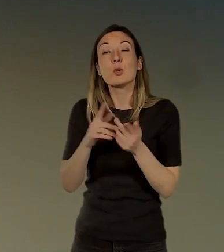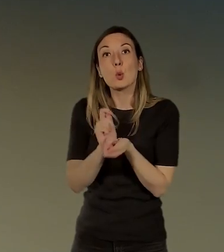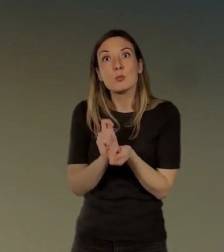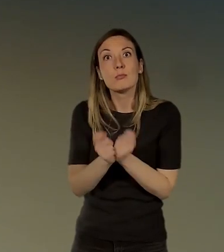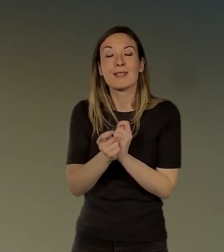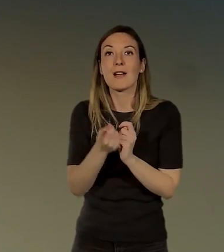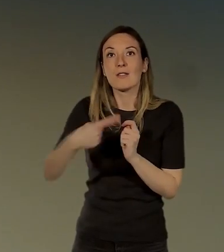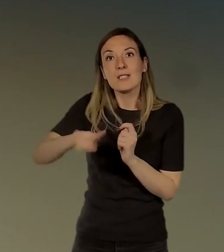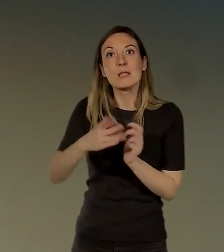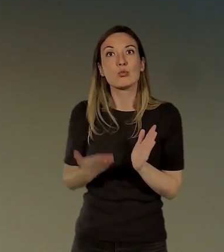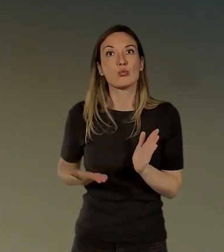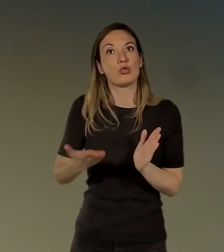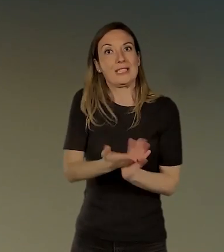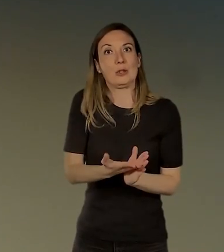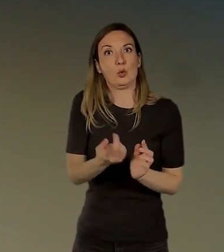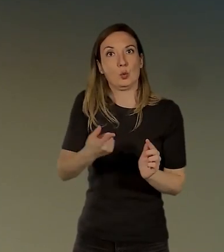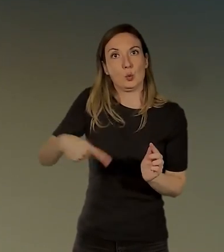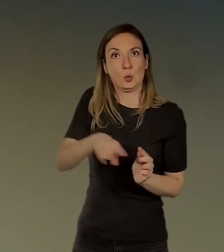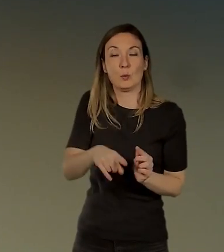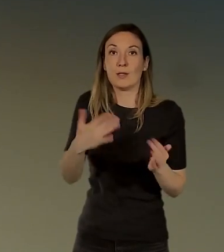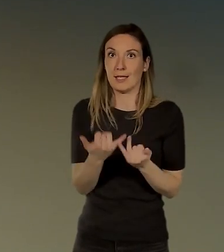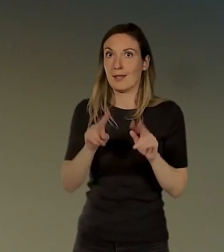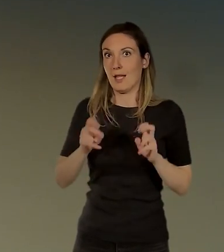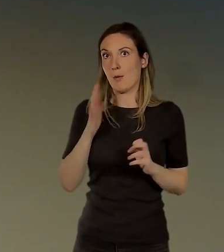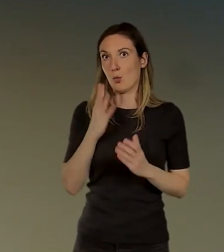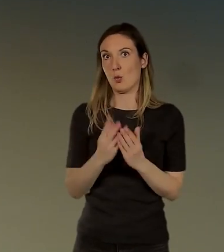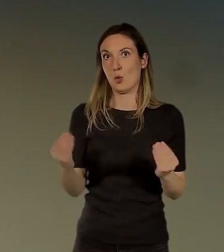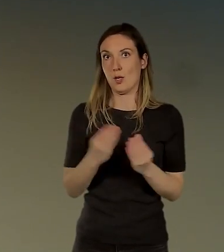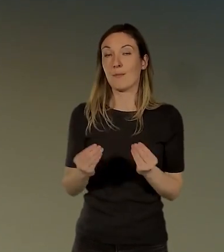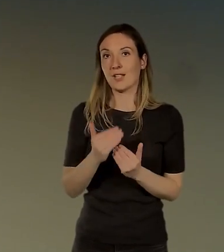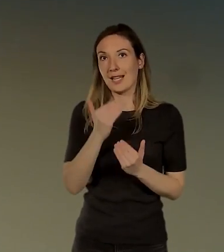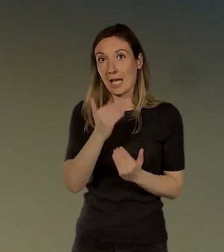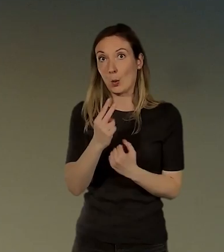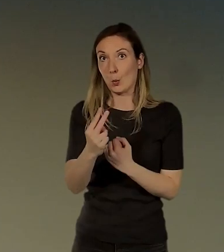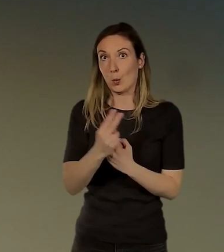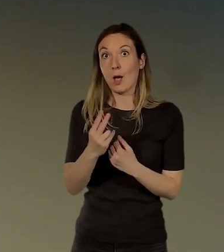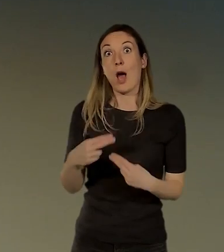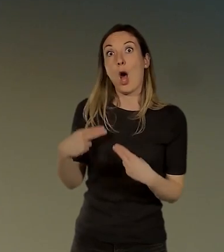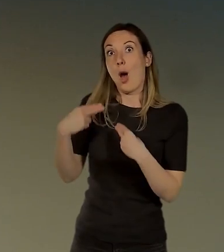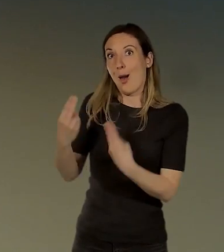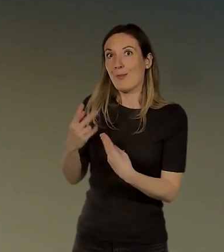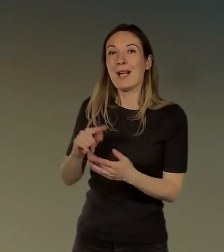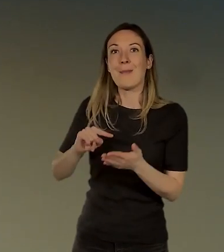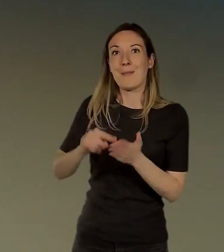a o tom si budeme dneska povídat. Takže děkuji za pozornost a předávám slovo